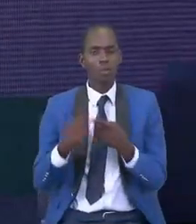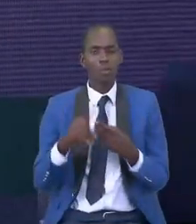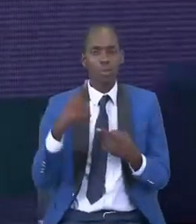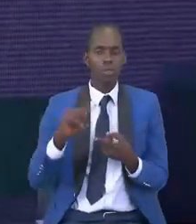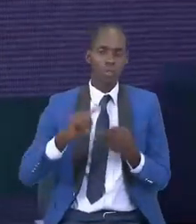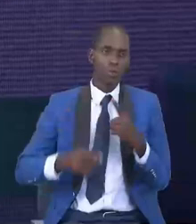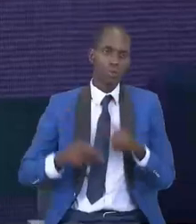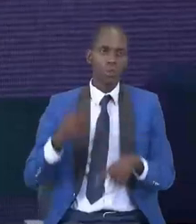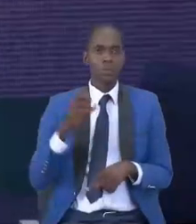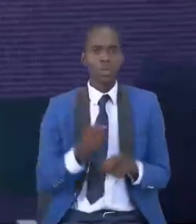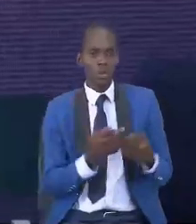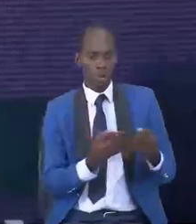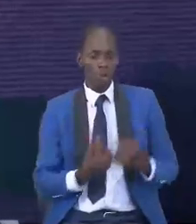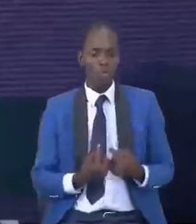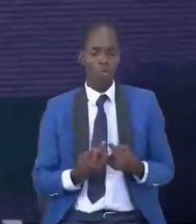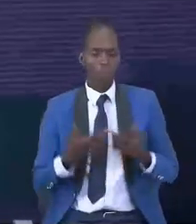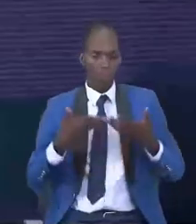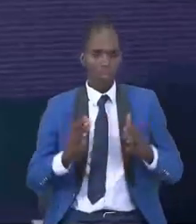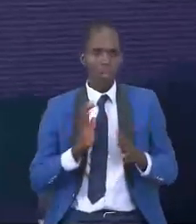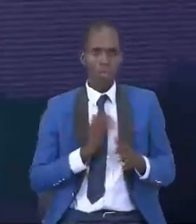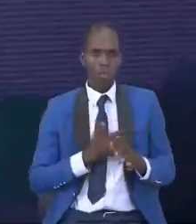tirons au sort.